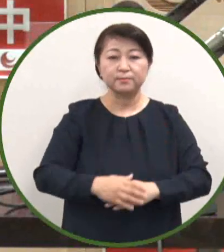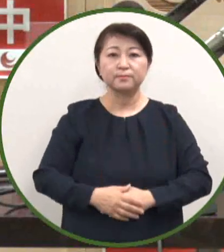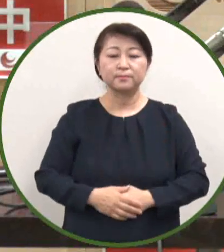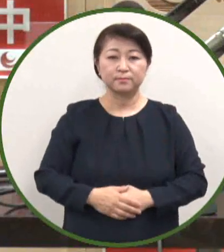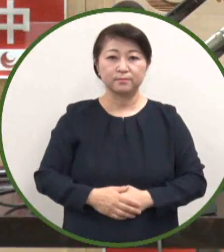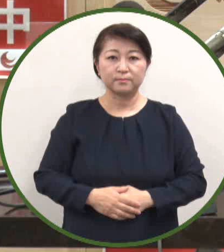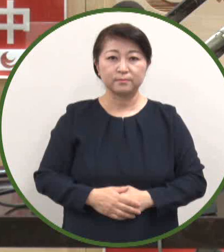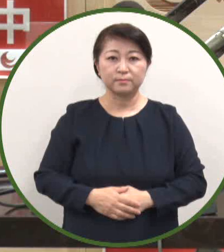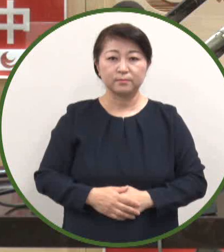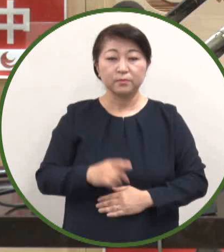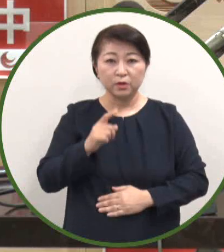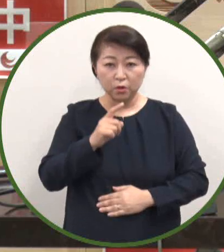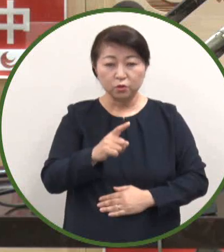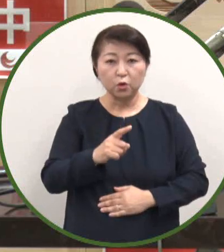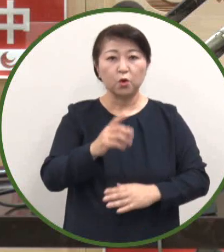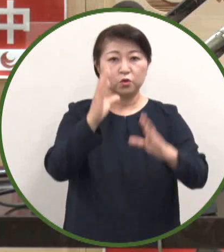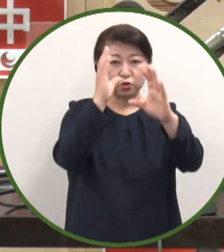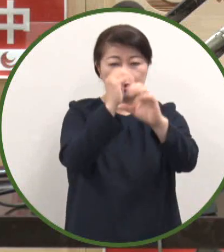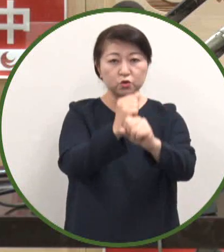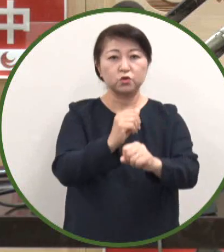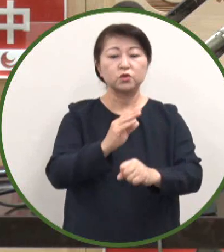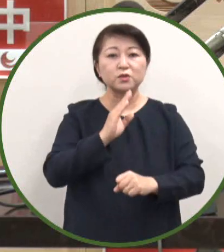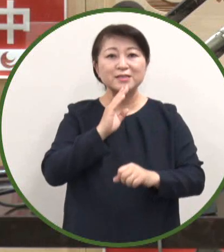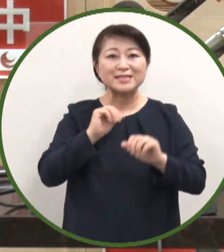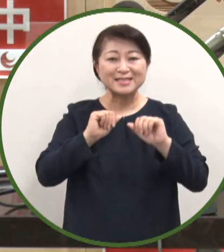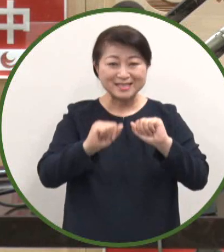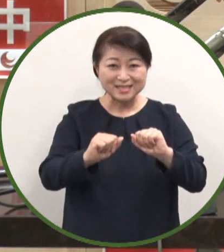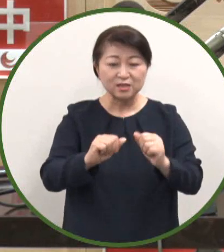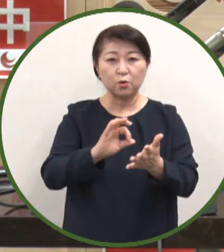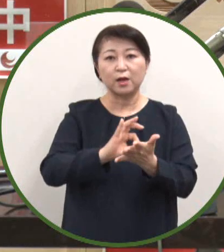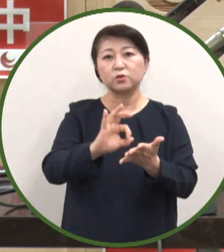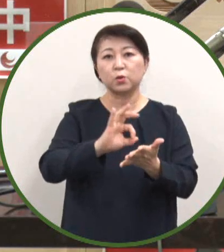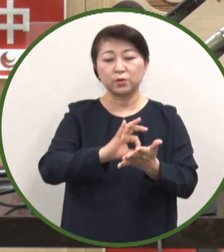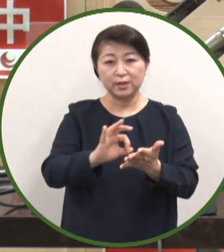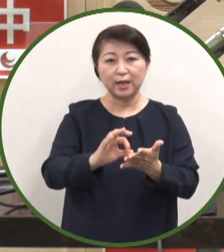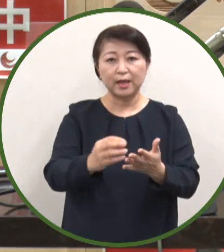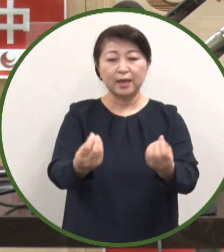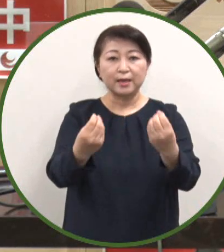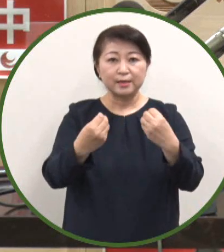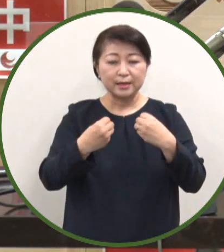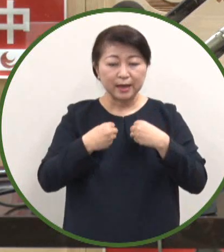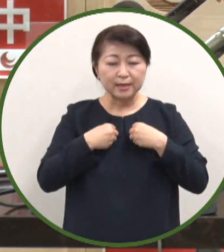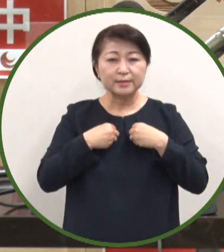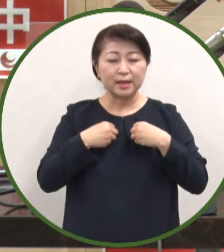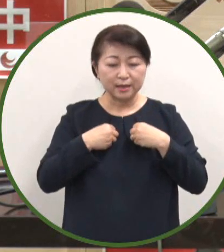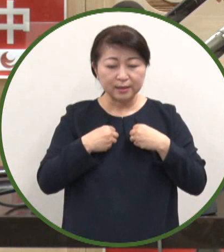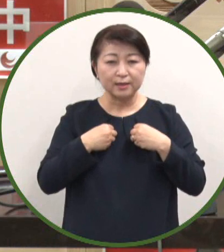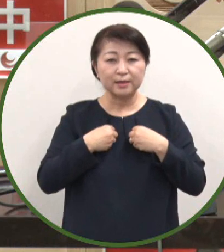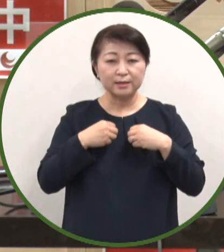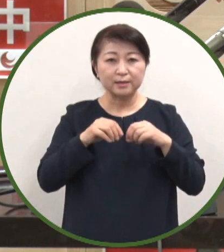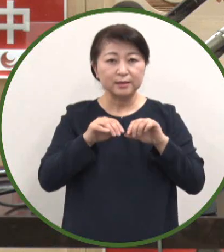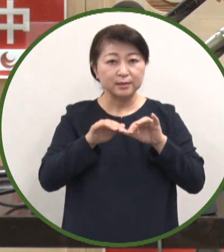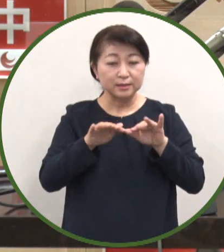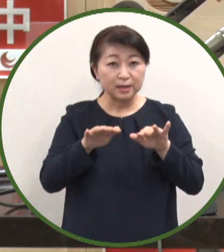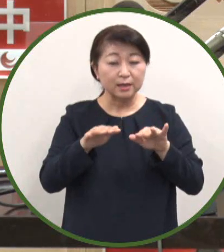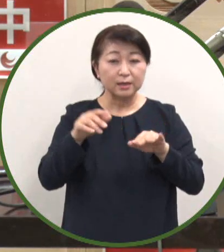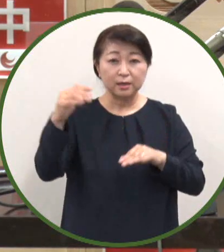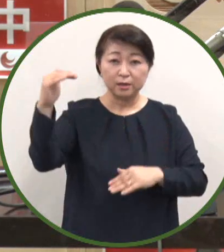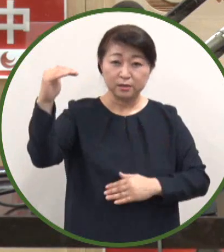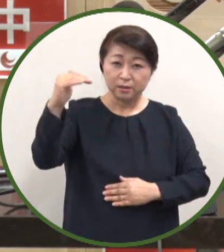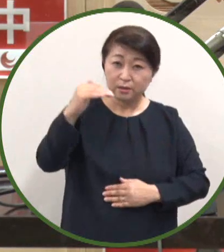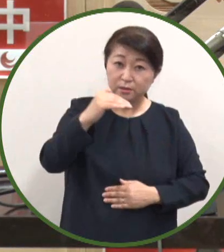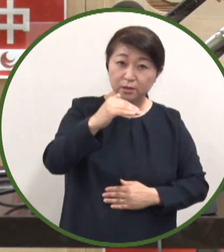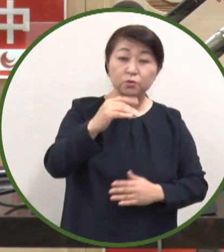実施を活用して感染の減少期にですね、確実に早